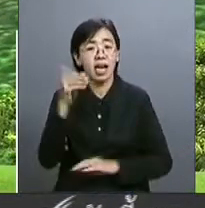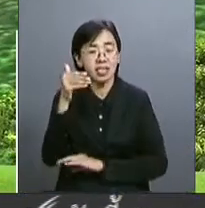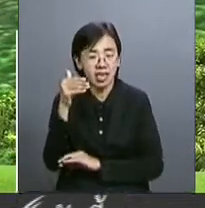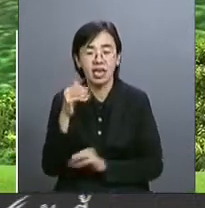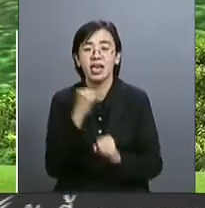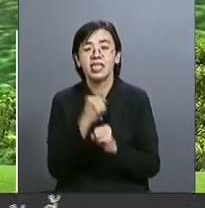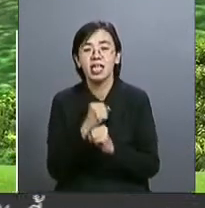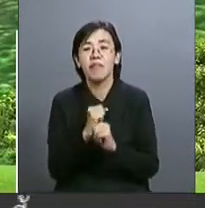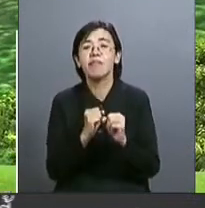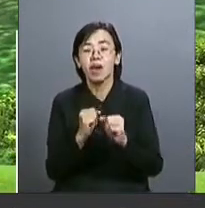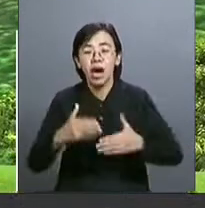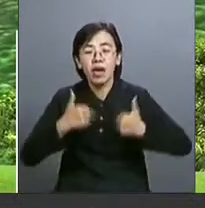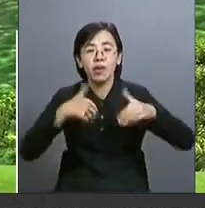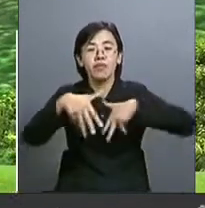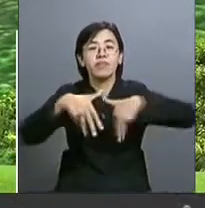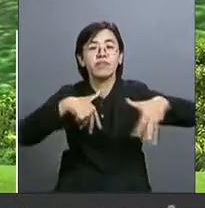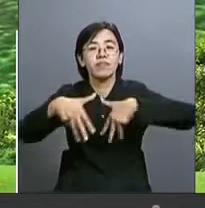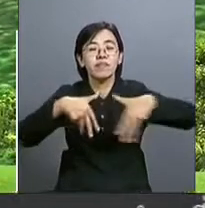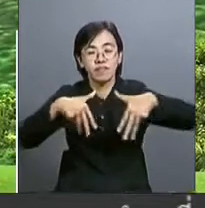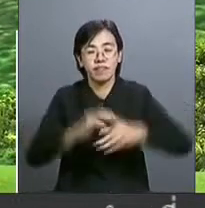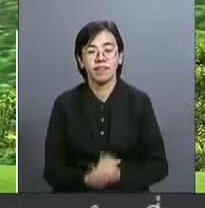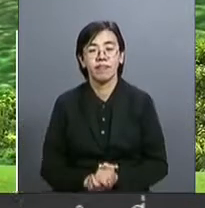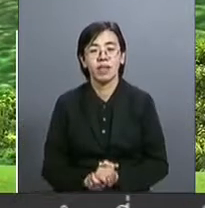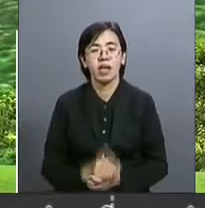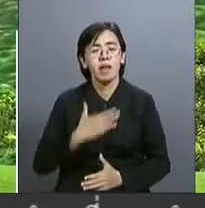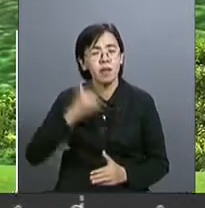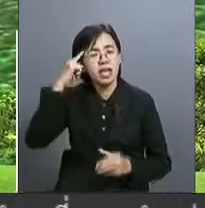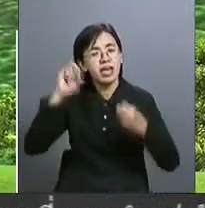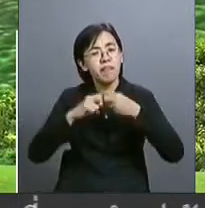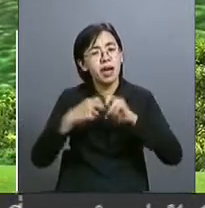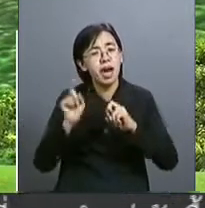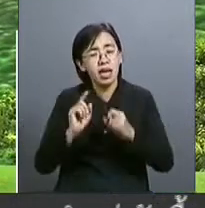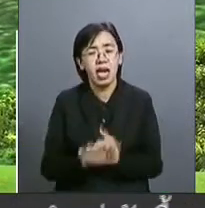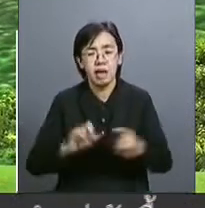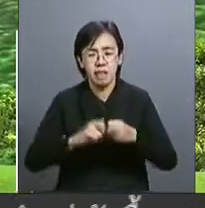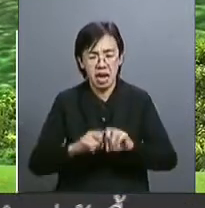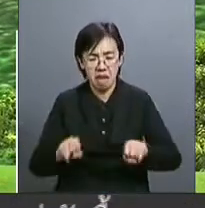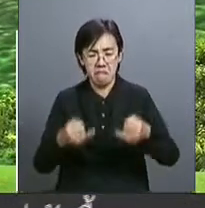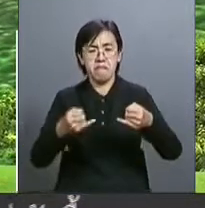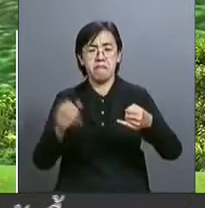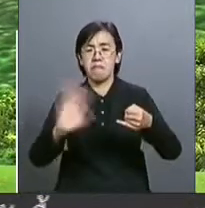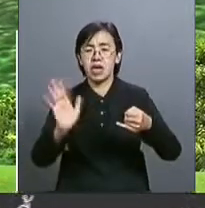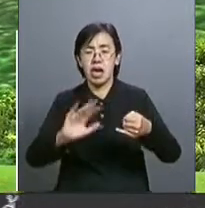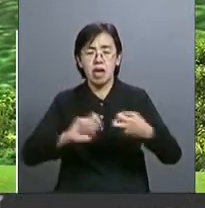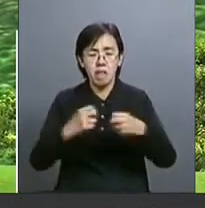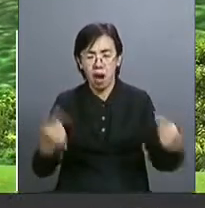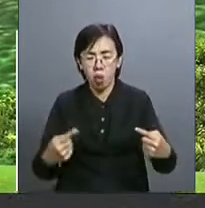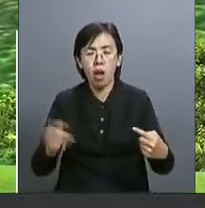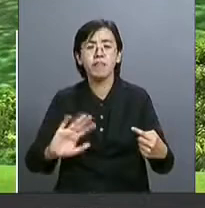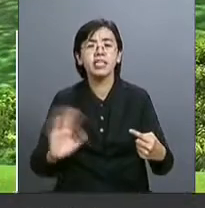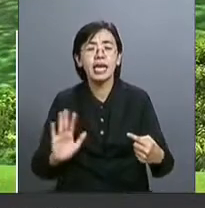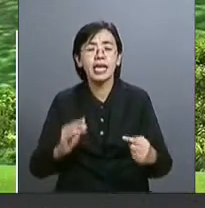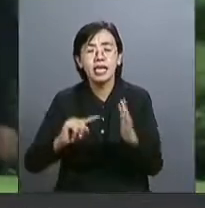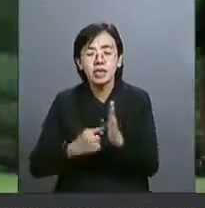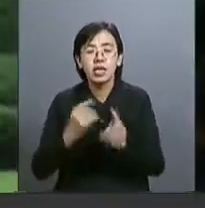ทำเพื่อความสุขของพี่น้องประชาชนผมมองว่าปัญหานั้นไม่ได้หมายถึงความขัดแย้งนะครับแต่ปัญหาก็คือจุดเริ่มต้นของความสามั